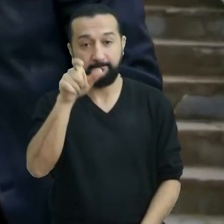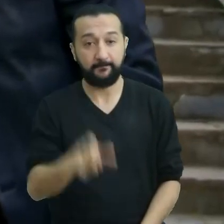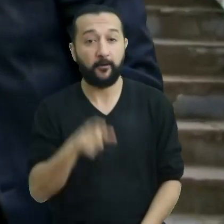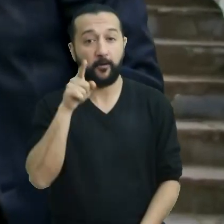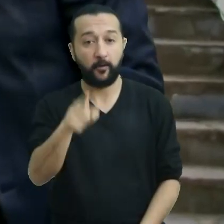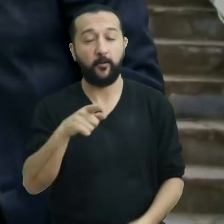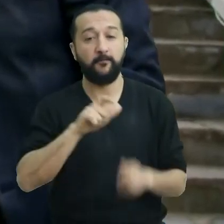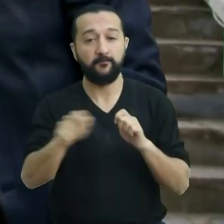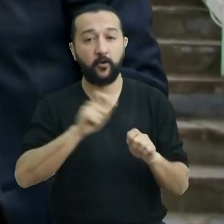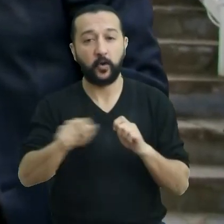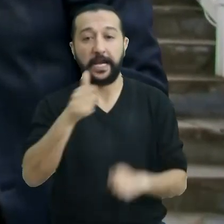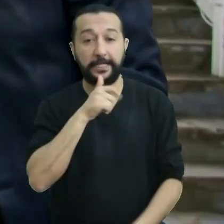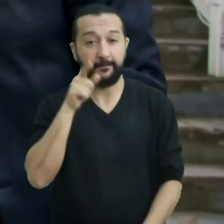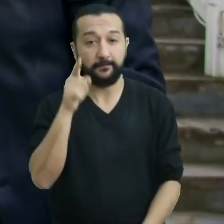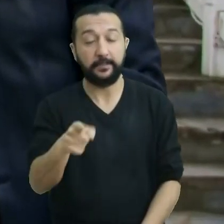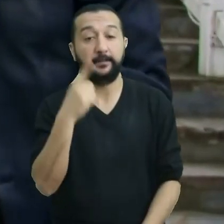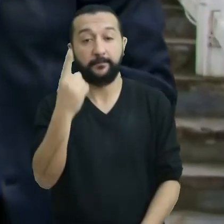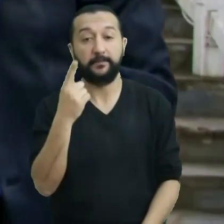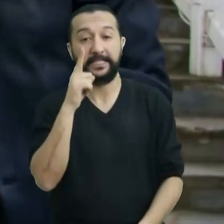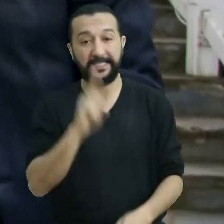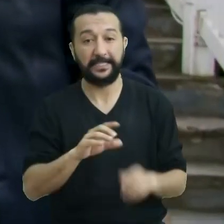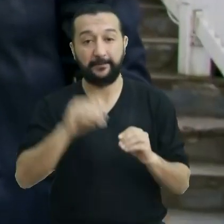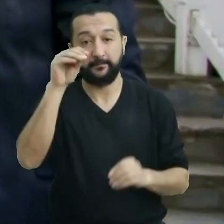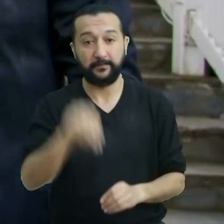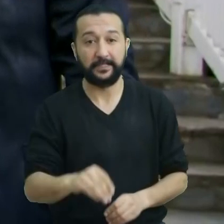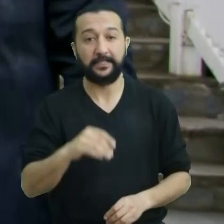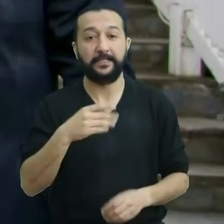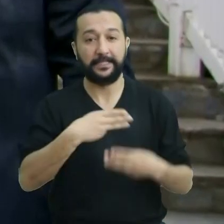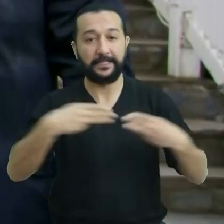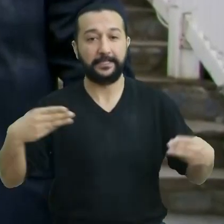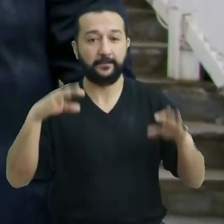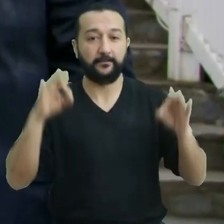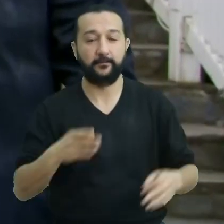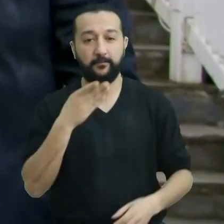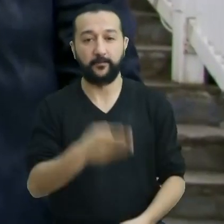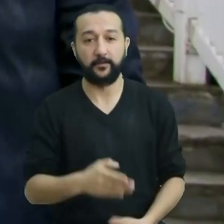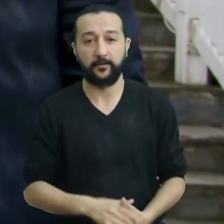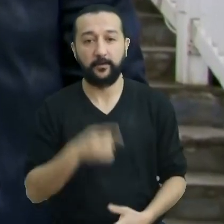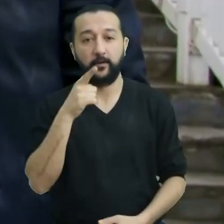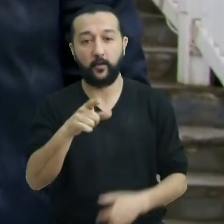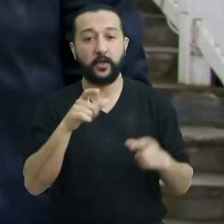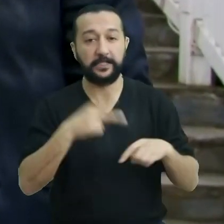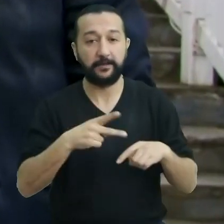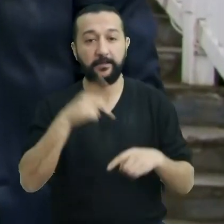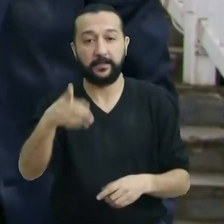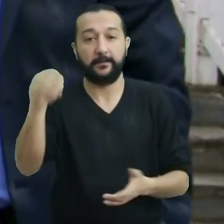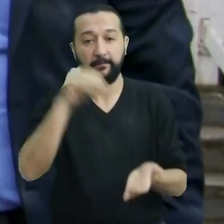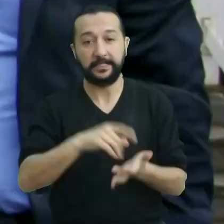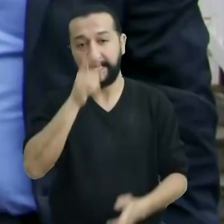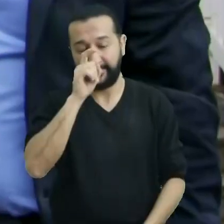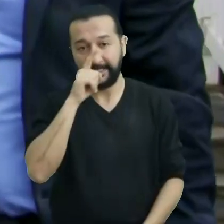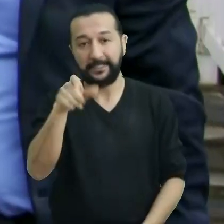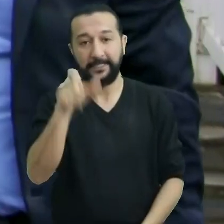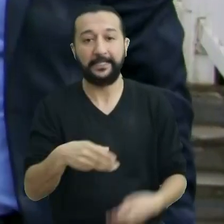o bonkör adamın birinci bahşişinin hikayesidir bu. O zarfın bahşişlerin